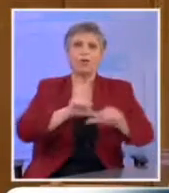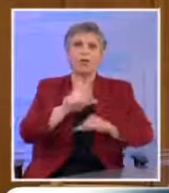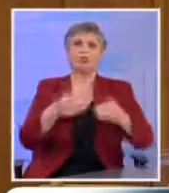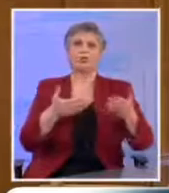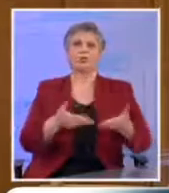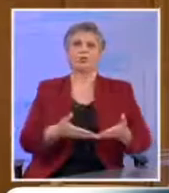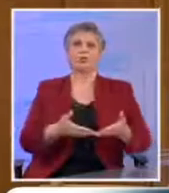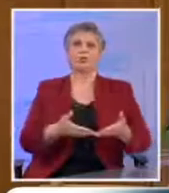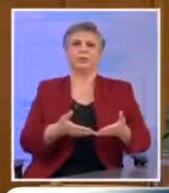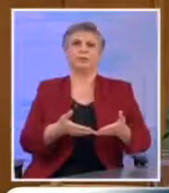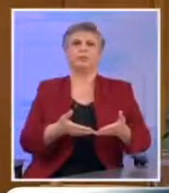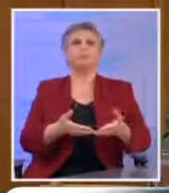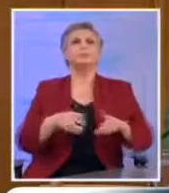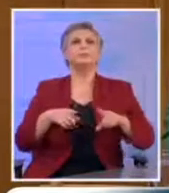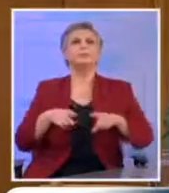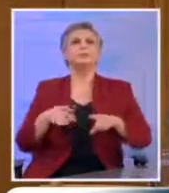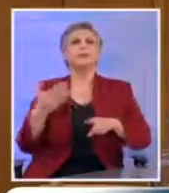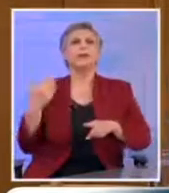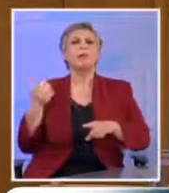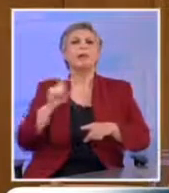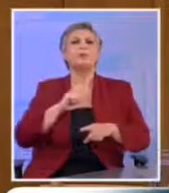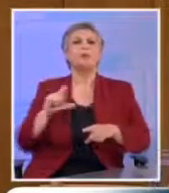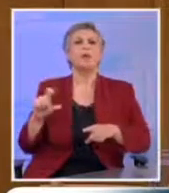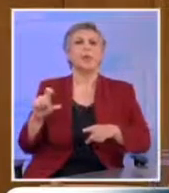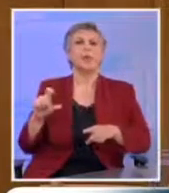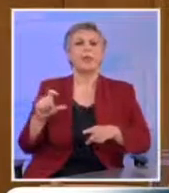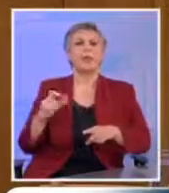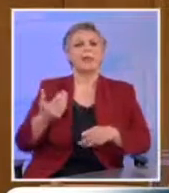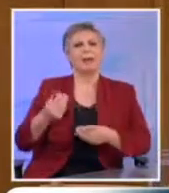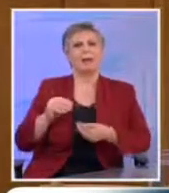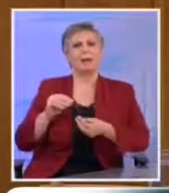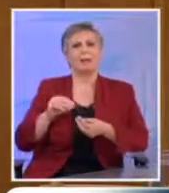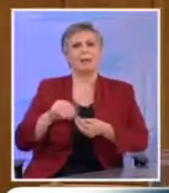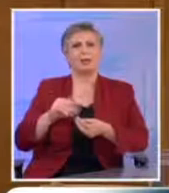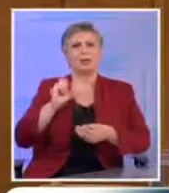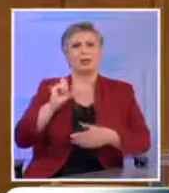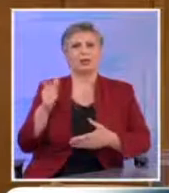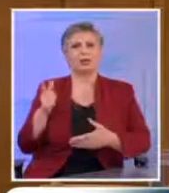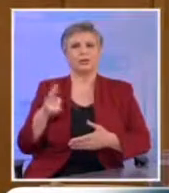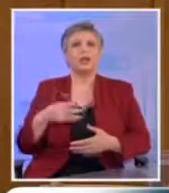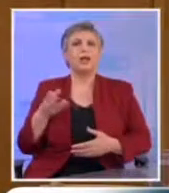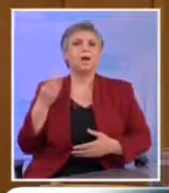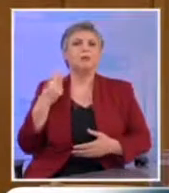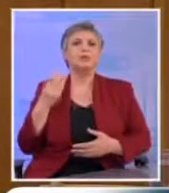Όμως συγχρόνως την προηγούμενη εβδομάδα, τη μεγάλη εβδομάδα, ακούσαμε και τους φορείς, τους επιστημονικούς φορείς,